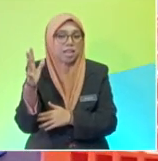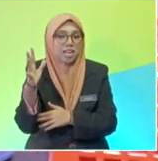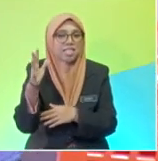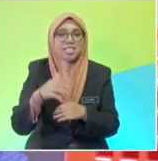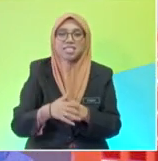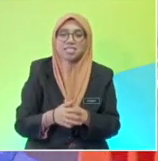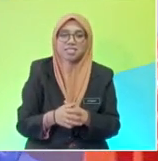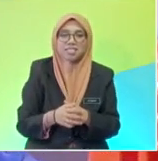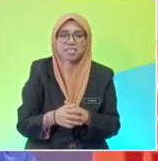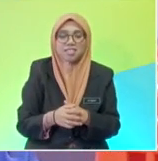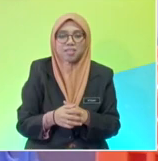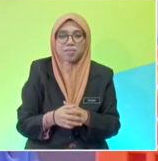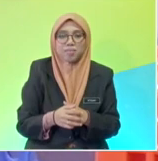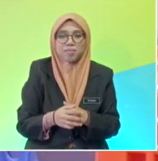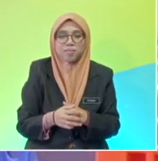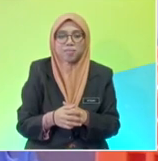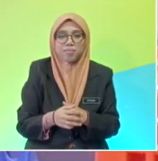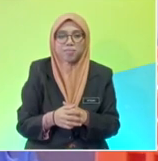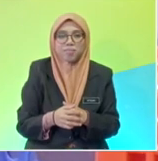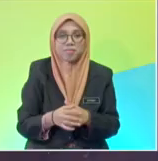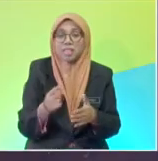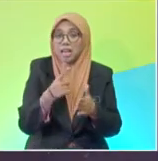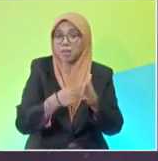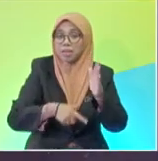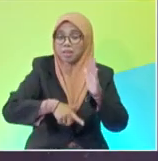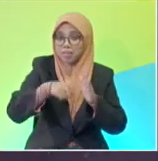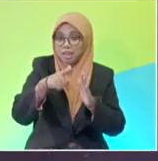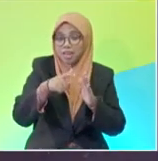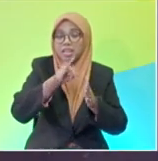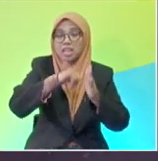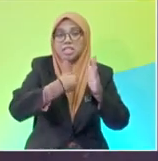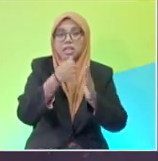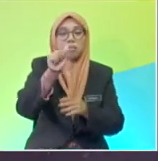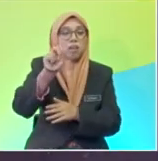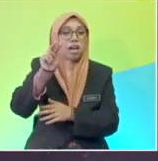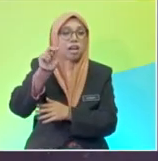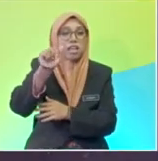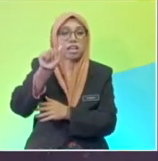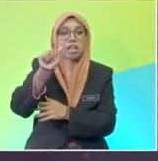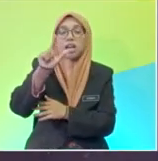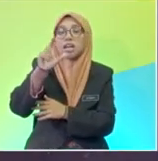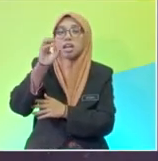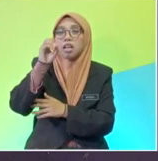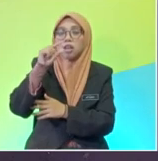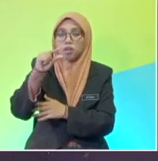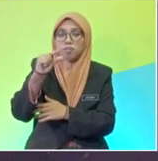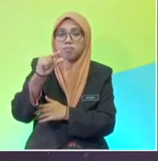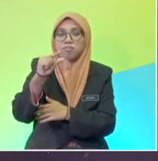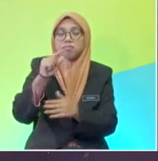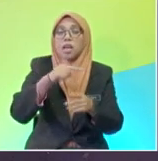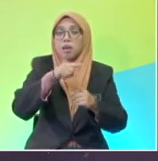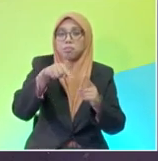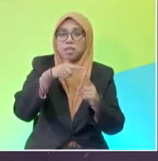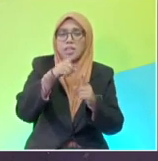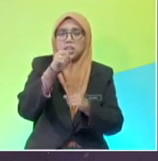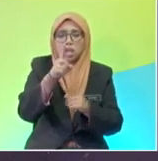10.15. Nak tahu tak salah satu kesemewaan jam analog ni? Okey, dia bila satu jarum bergerak, jarum lain pun